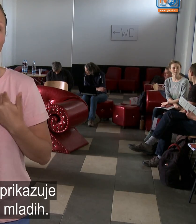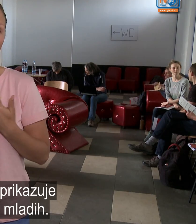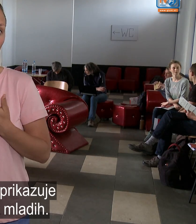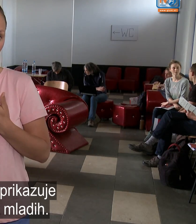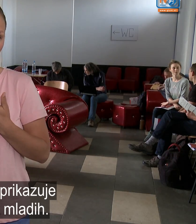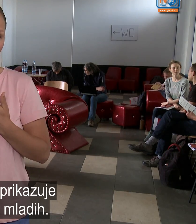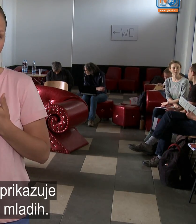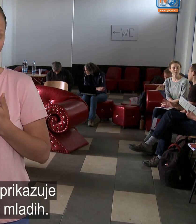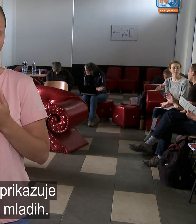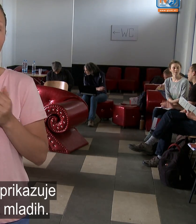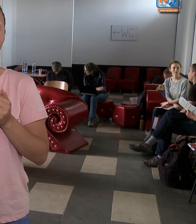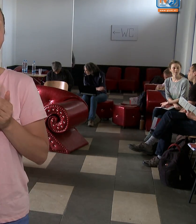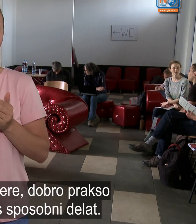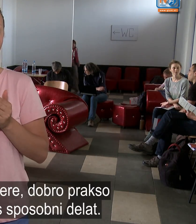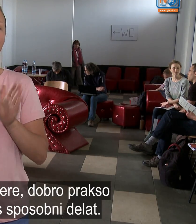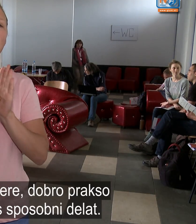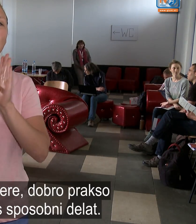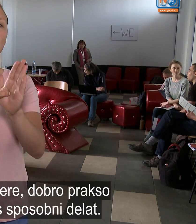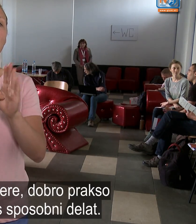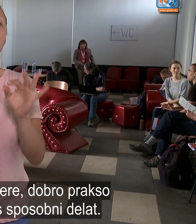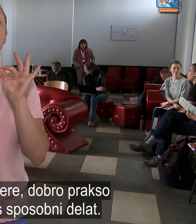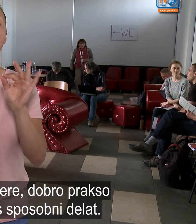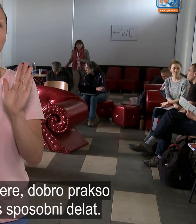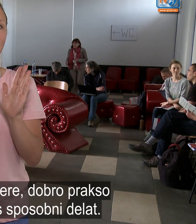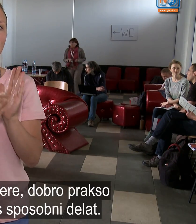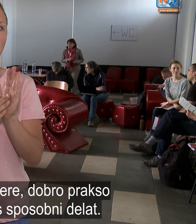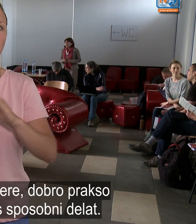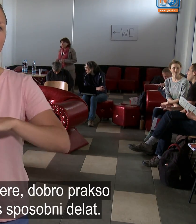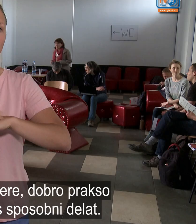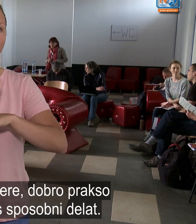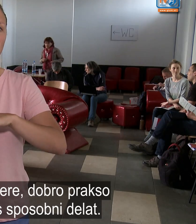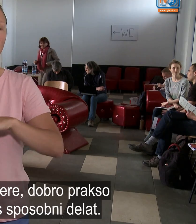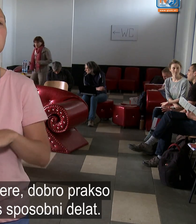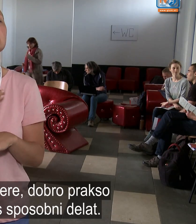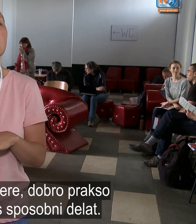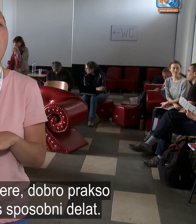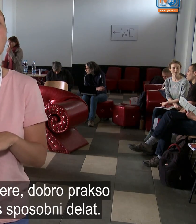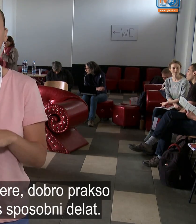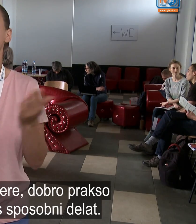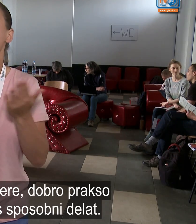Ampak, ki pa prikazujemo